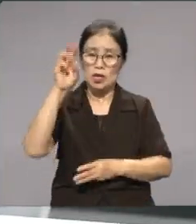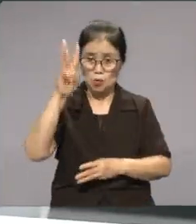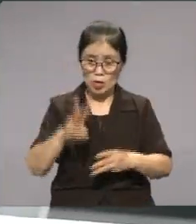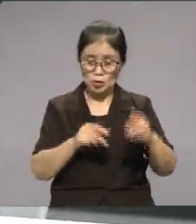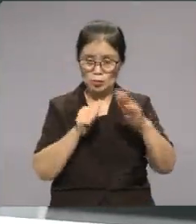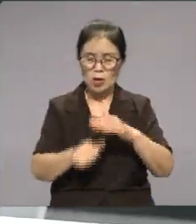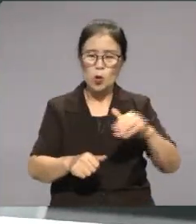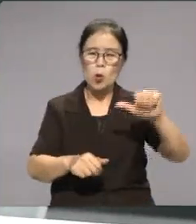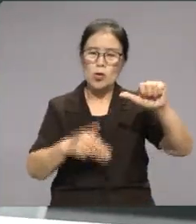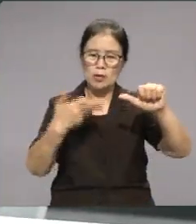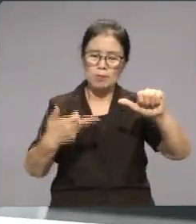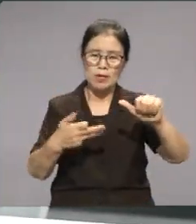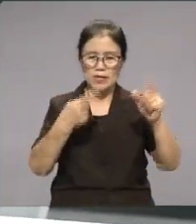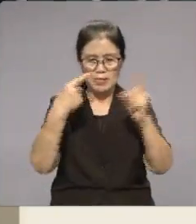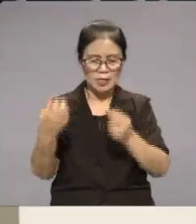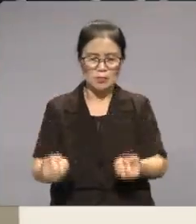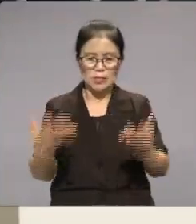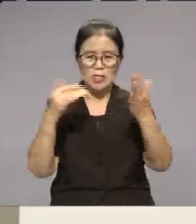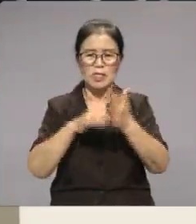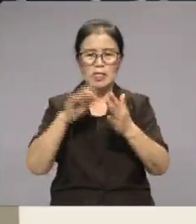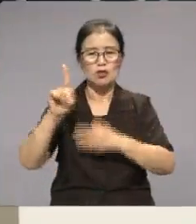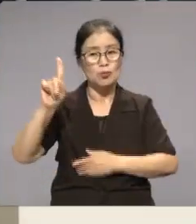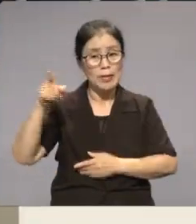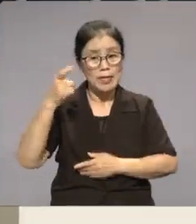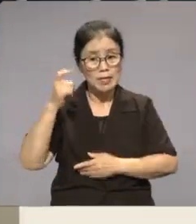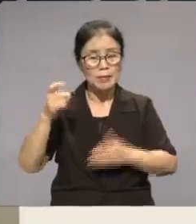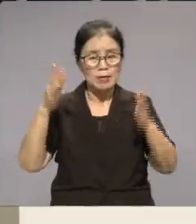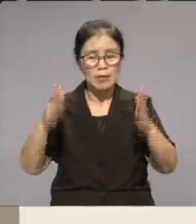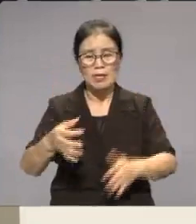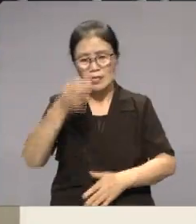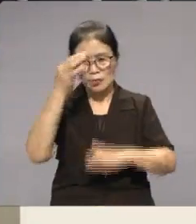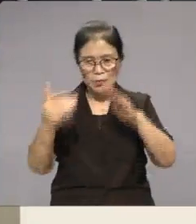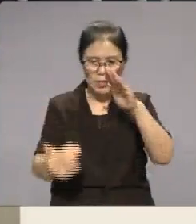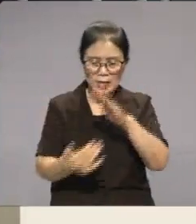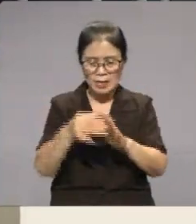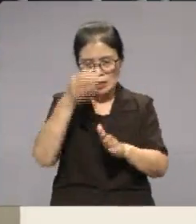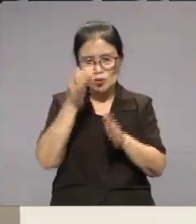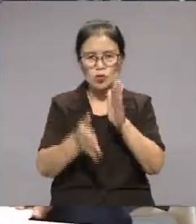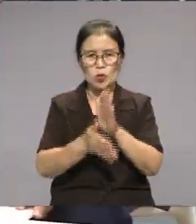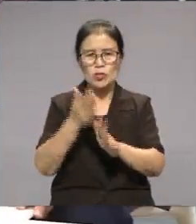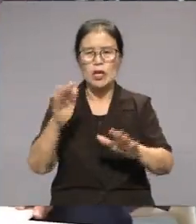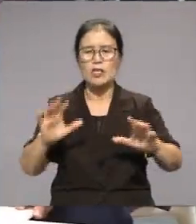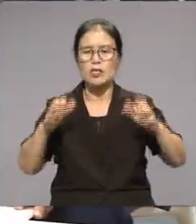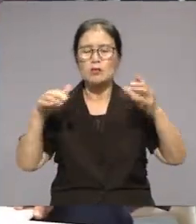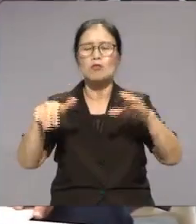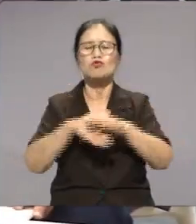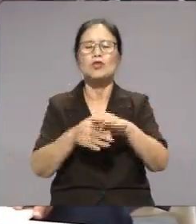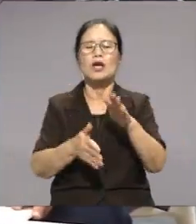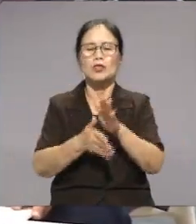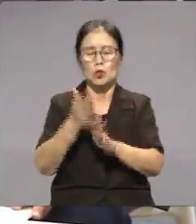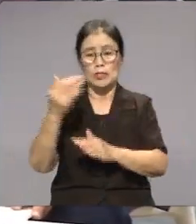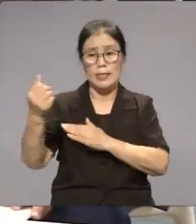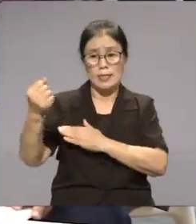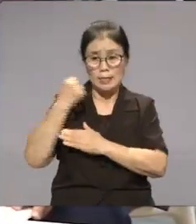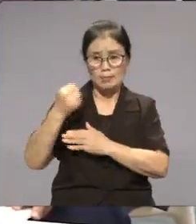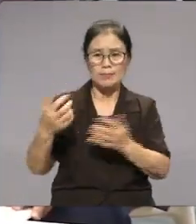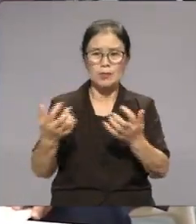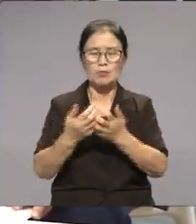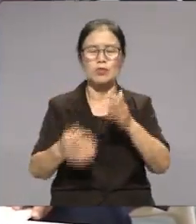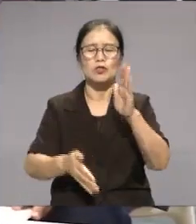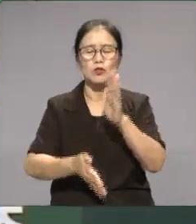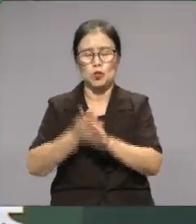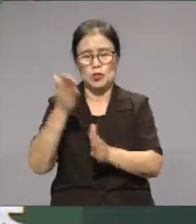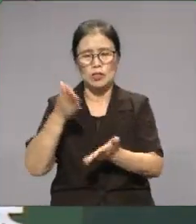것은 5.18 기념식 이후 110일 만으로 첨단 기술 도시와 글로벌 문화 허브 도시, 활력 넘치는 도시를